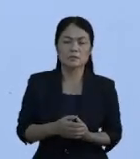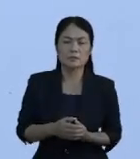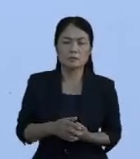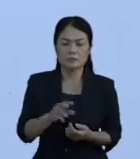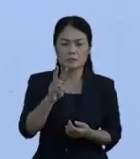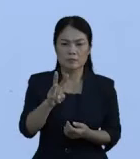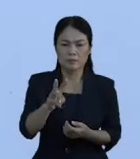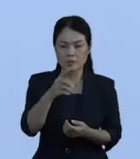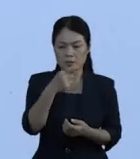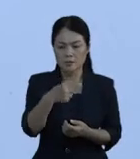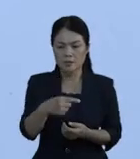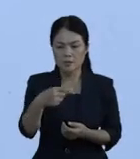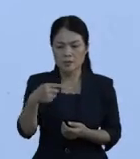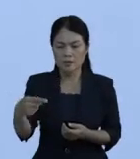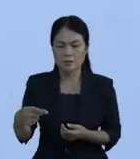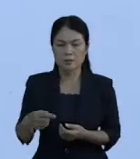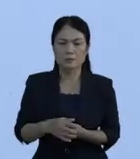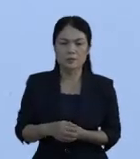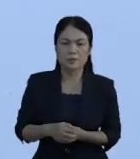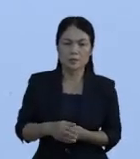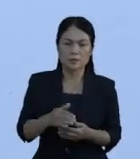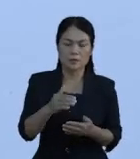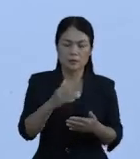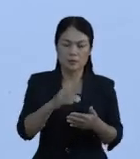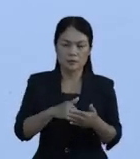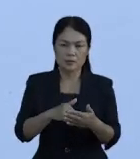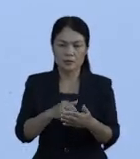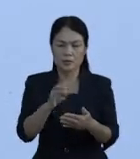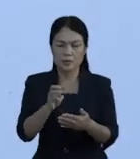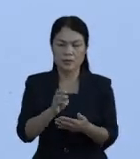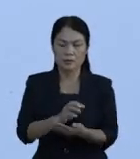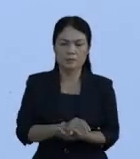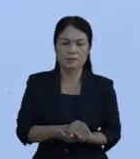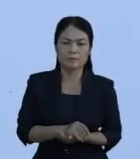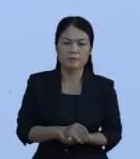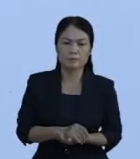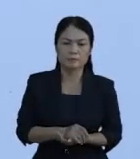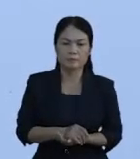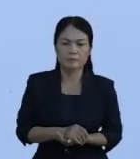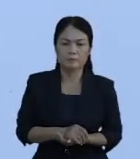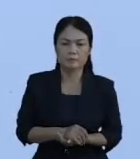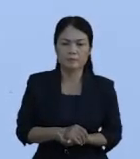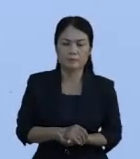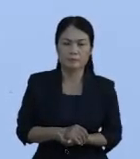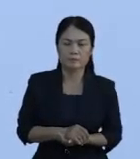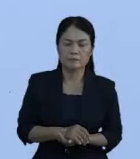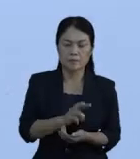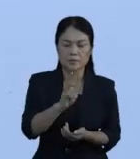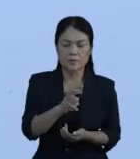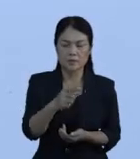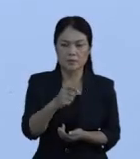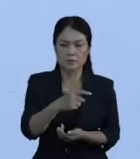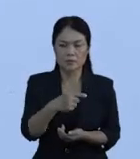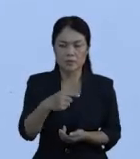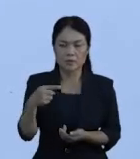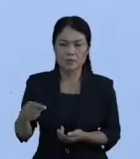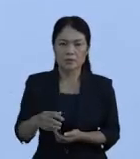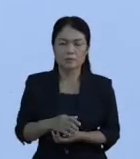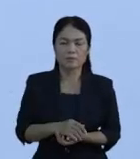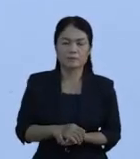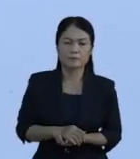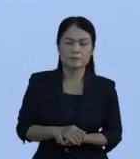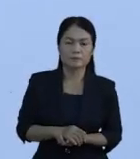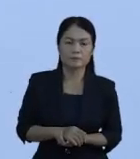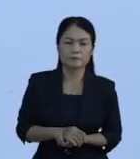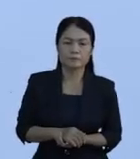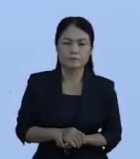chết bảy bảy liền chết đó là nó so tập và má tiền đấy bạn đó là chứng viết thật nơi chết bảy bảy liền là con á và thật nơi chết